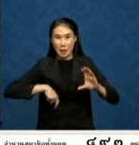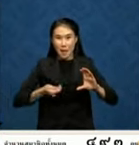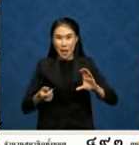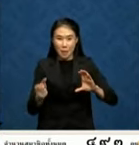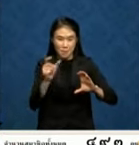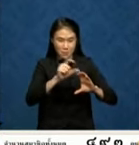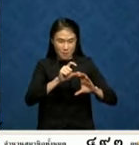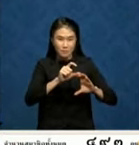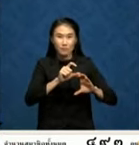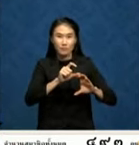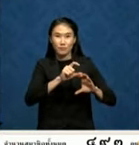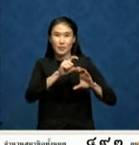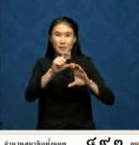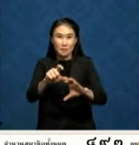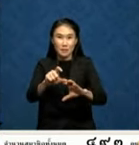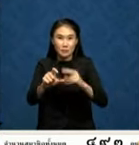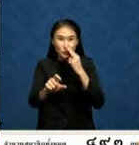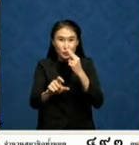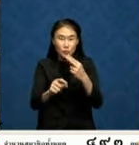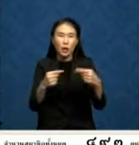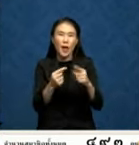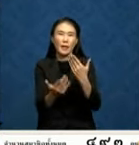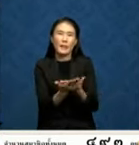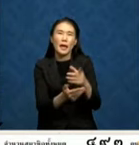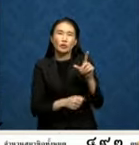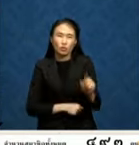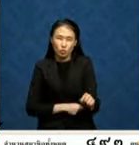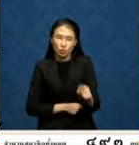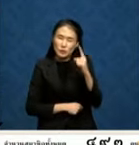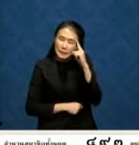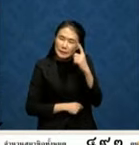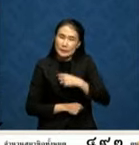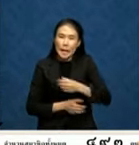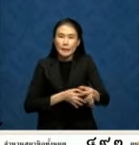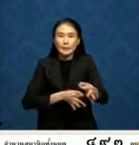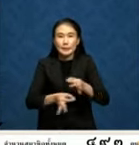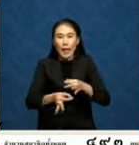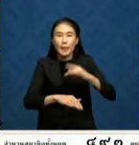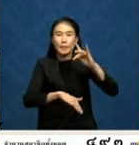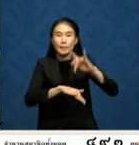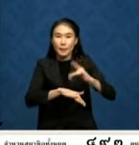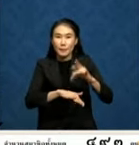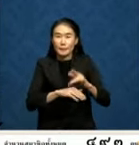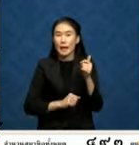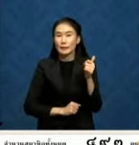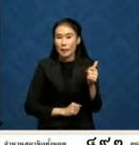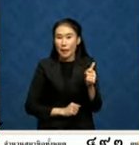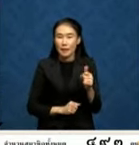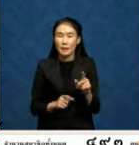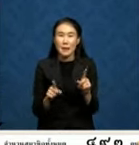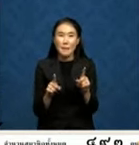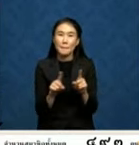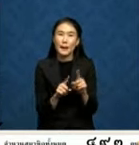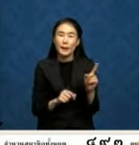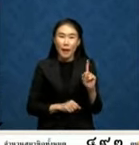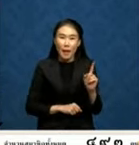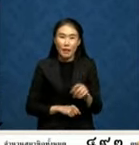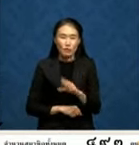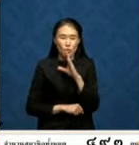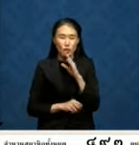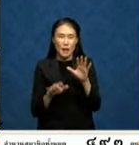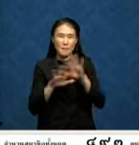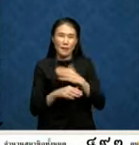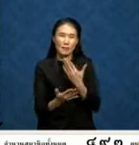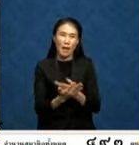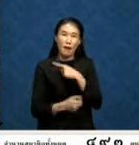าจากเชื้อเพลิงอื่นที่มีราคาถูกกว่ามาทดแทนก๊าซธรรมชาติในช่วงที่ขาดแคลน